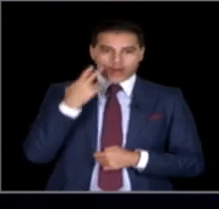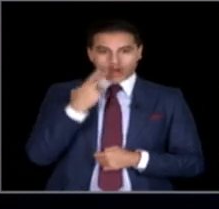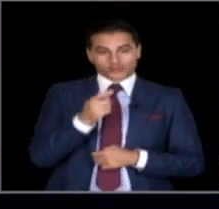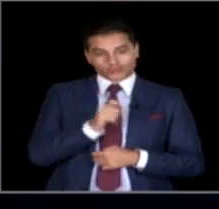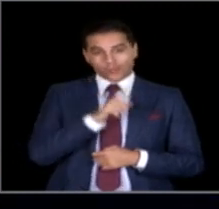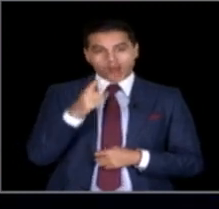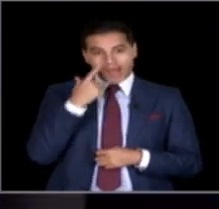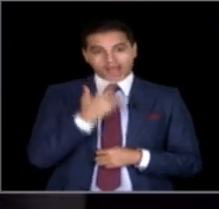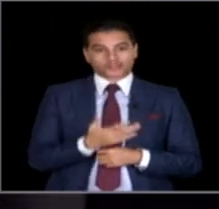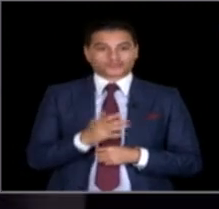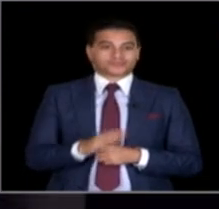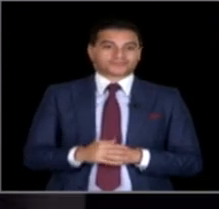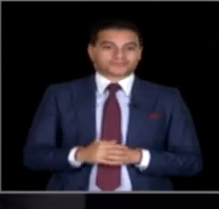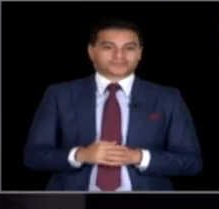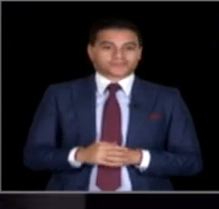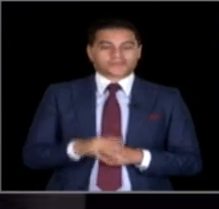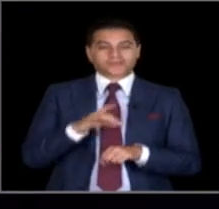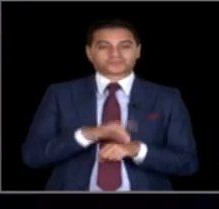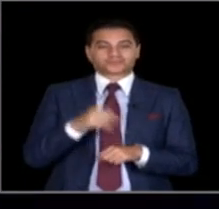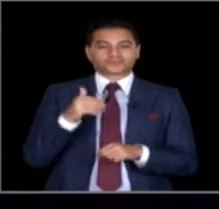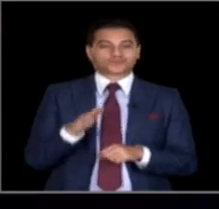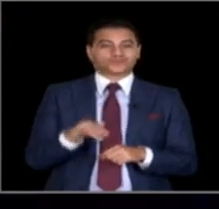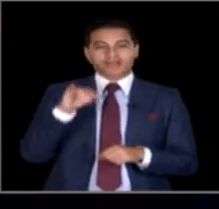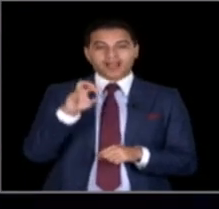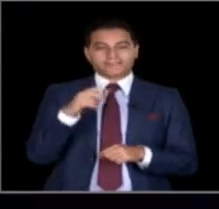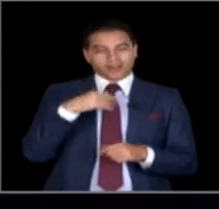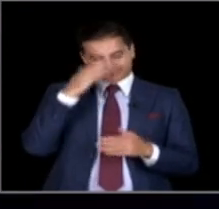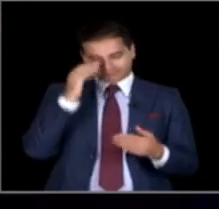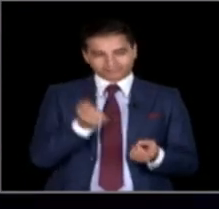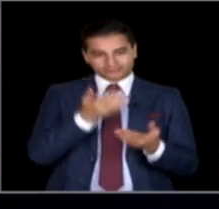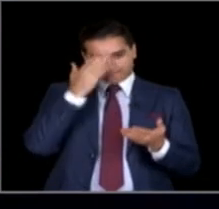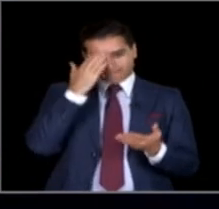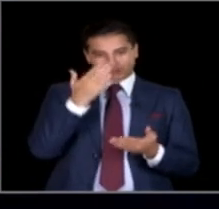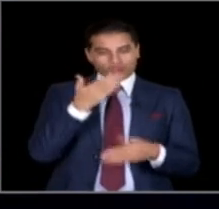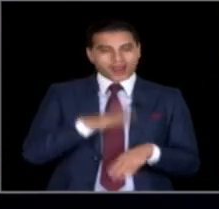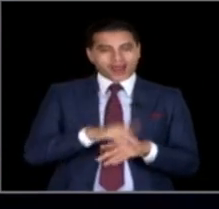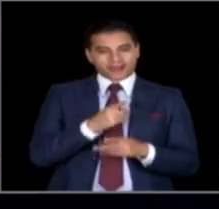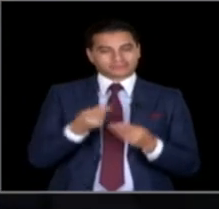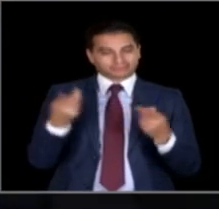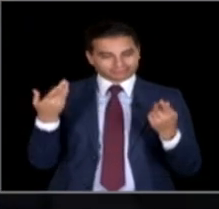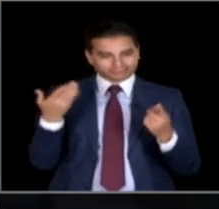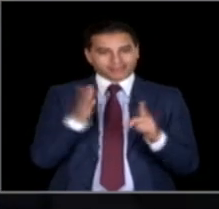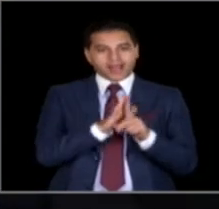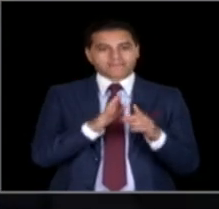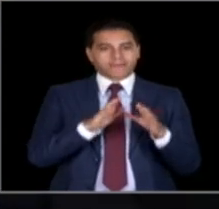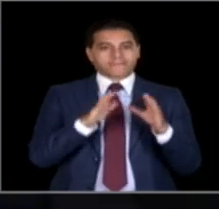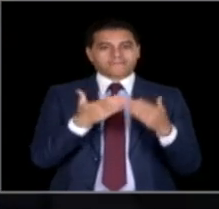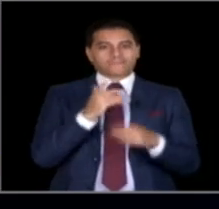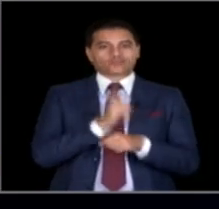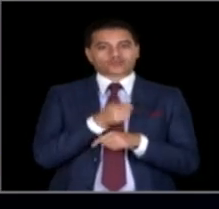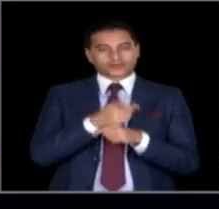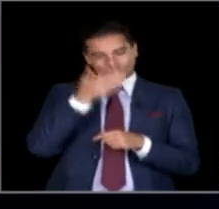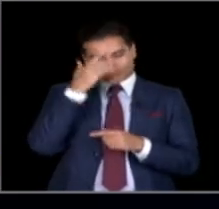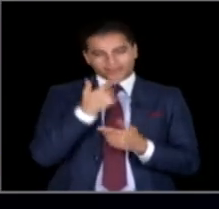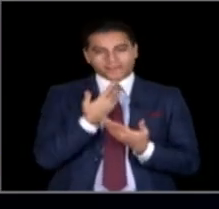هيبان. هيبان. دكتور اسامه البديوي برحب بيك وبشكرك كمدير فني لفريق التعالب، وبتمنى لك كل